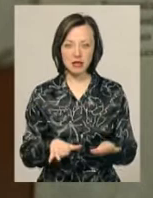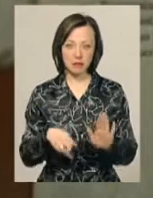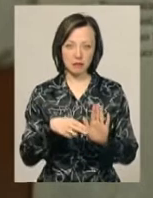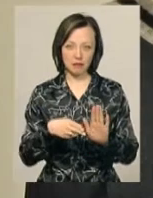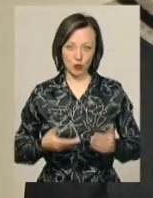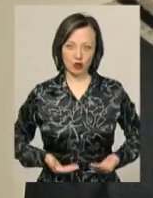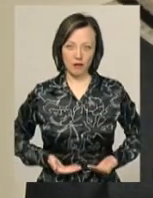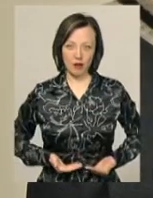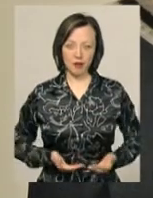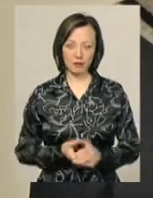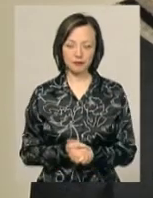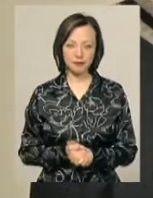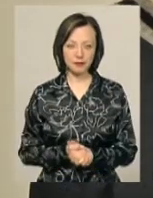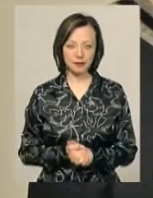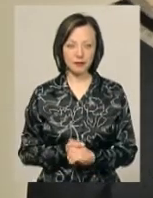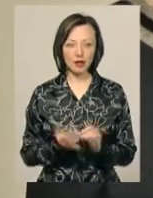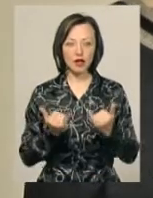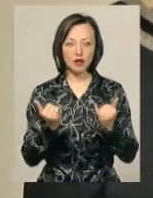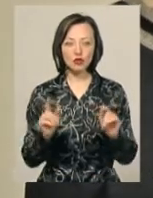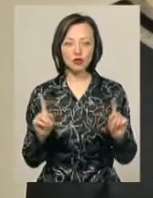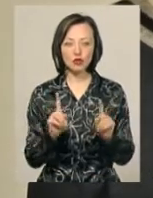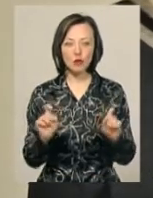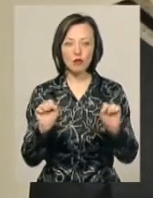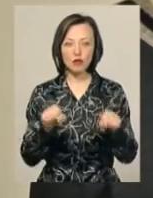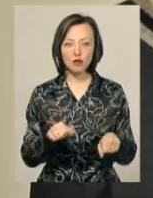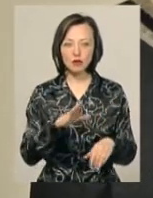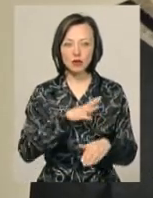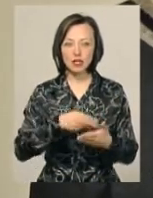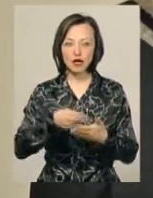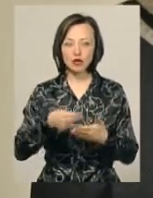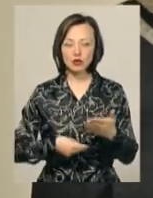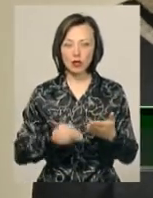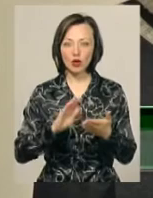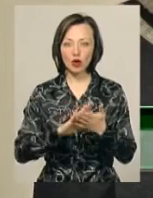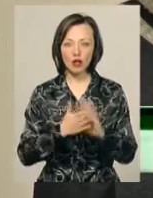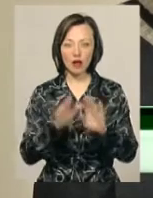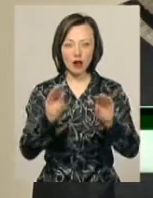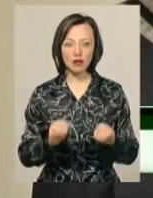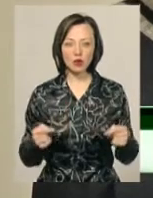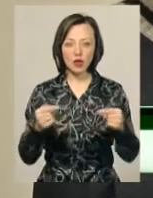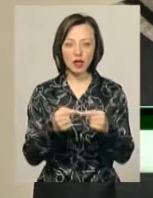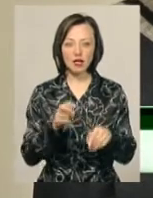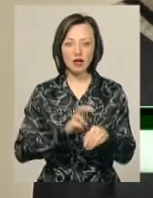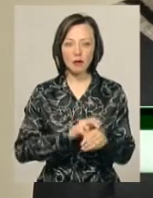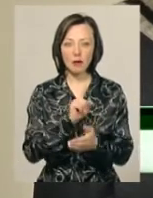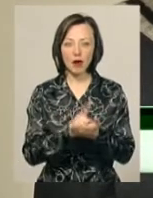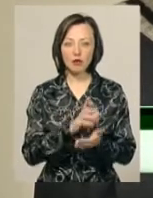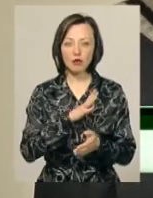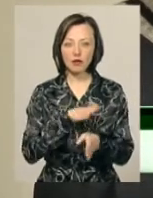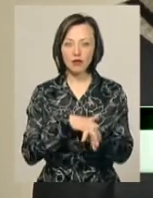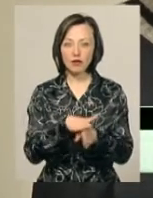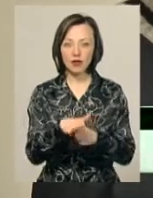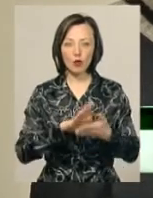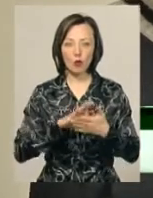Косовська. Для того, щоб можна було заключити декларацію з конкретним лікарем, мають бути витримані